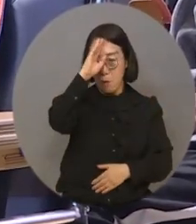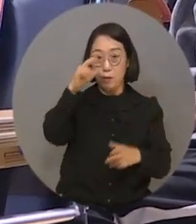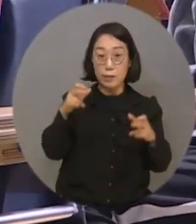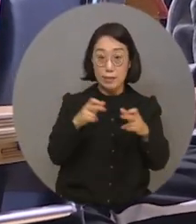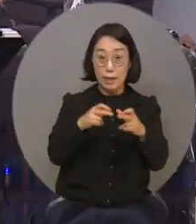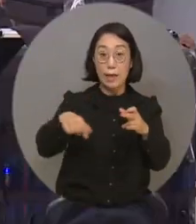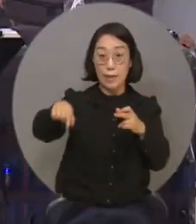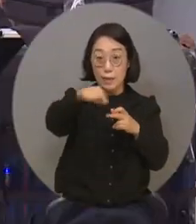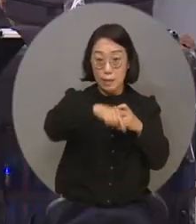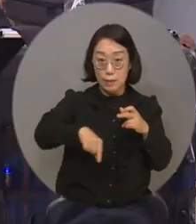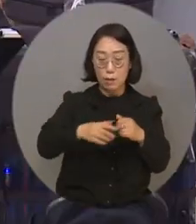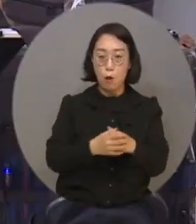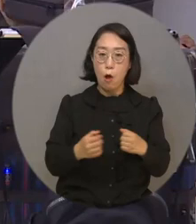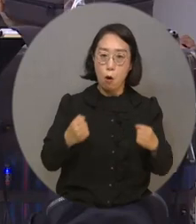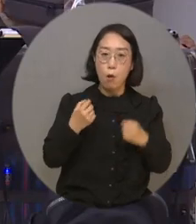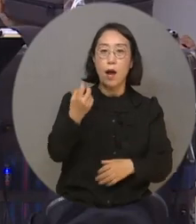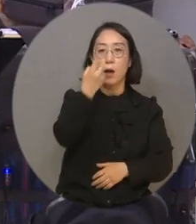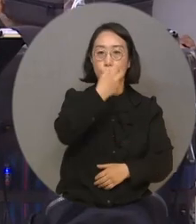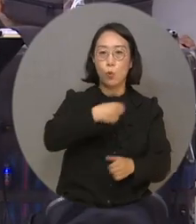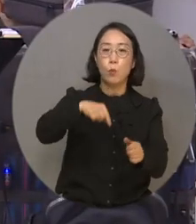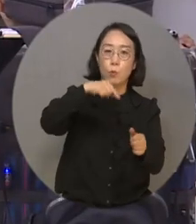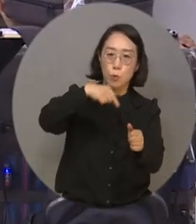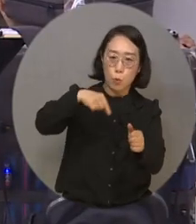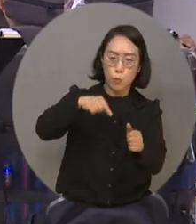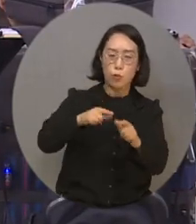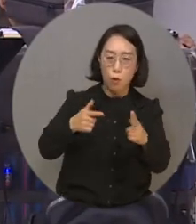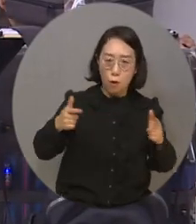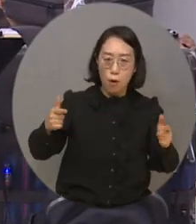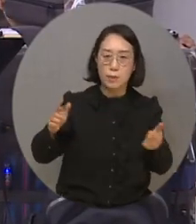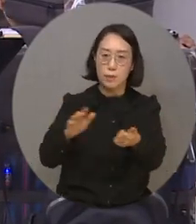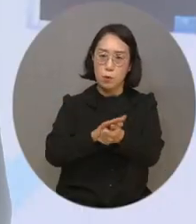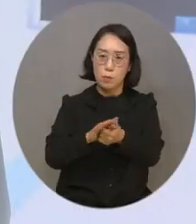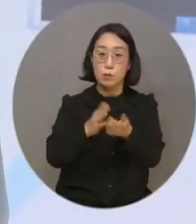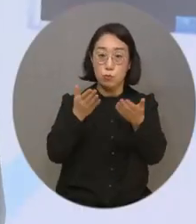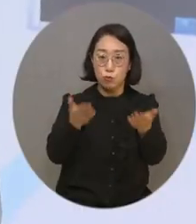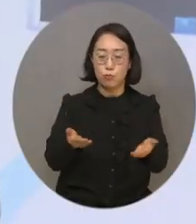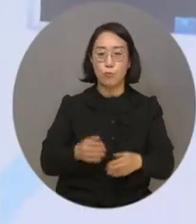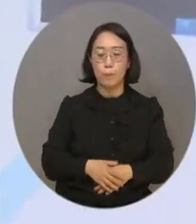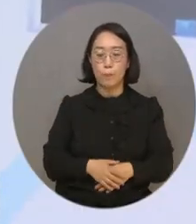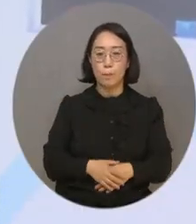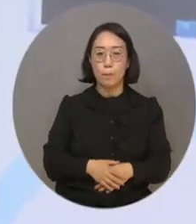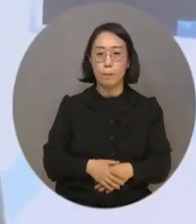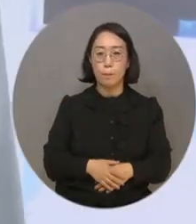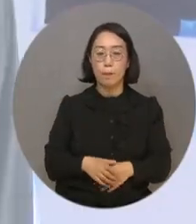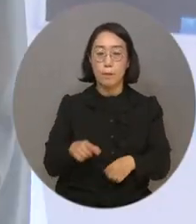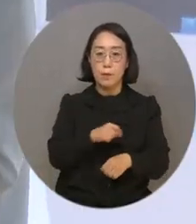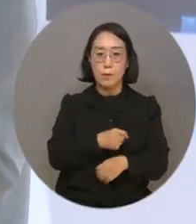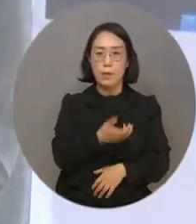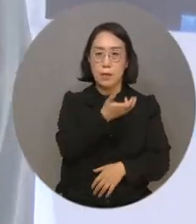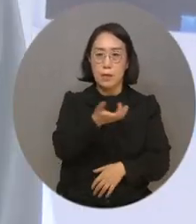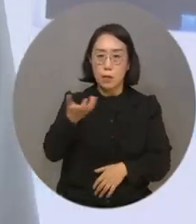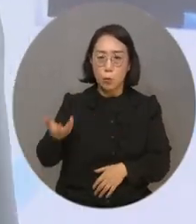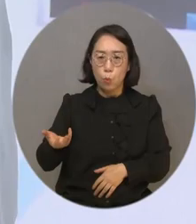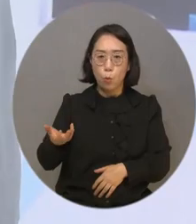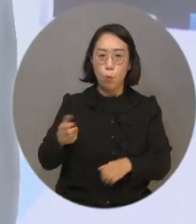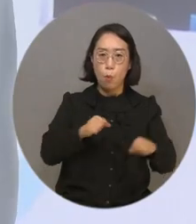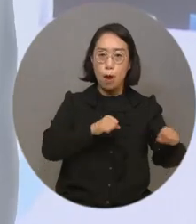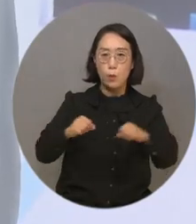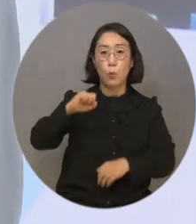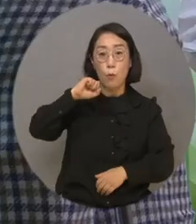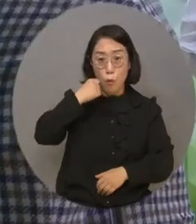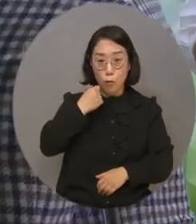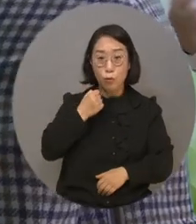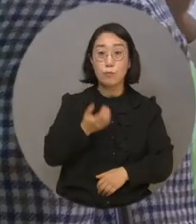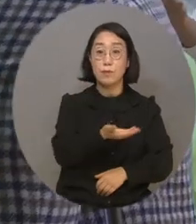장애인의 대상으로 건강 돌봄교육 등 다양한 서비스를 제공합니다 특히 이동이나 움직임의 제약이